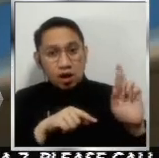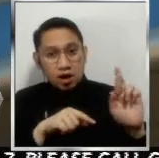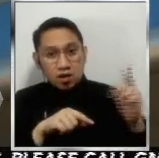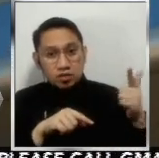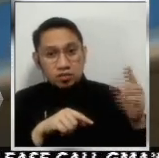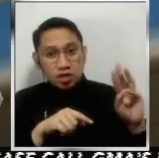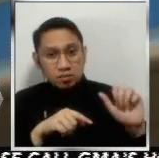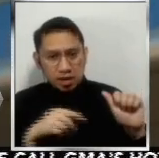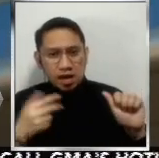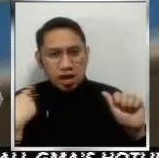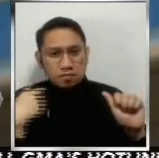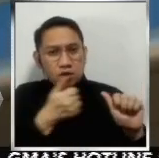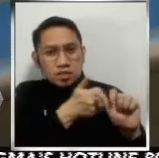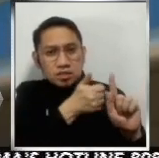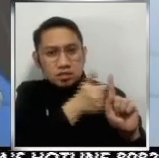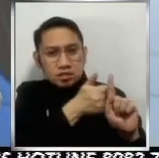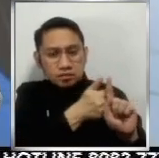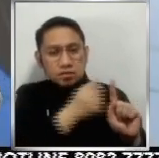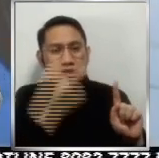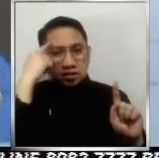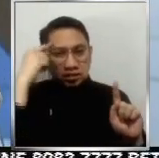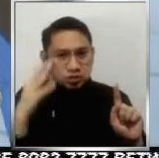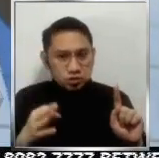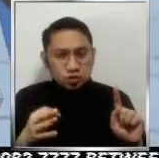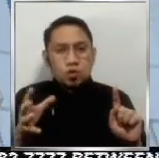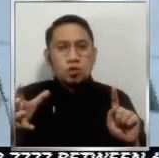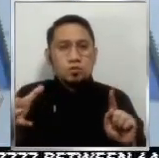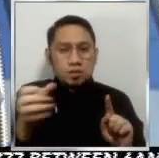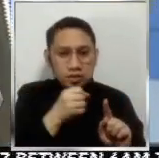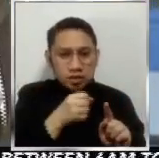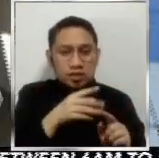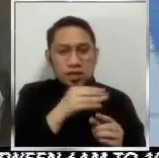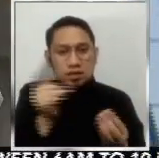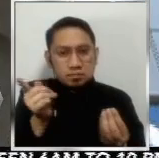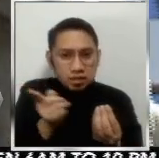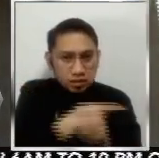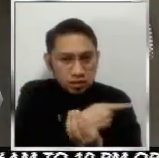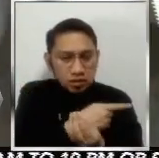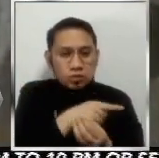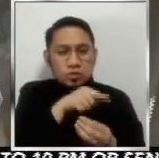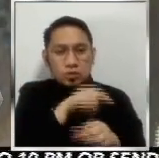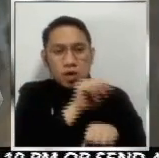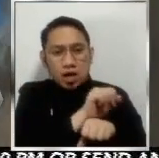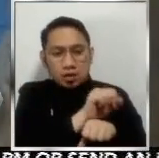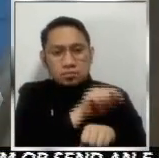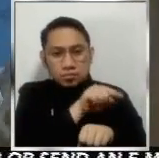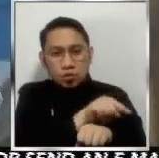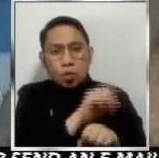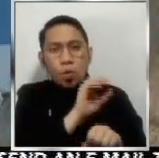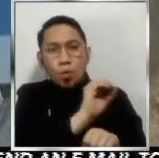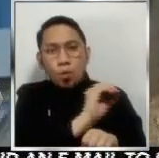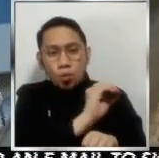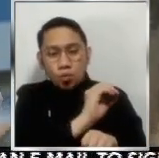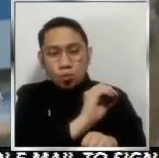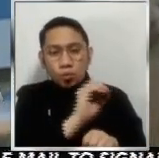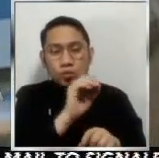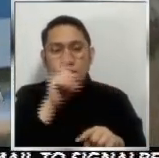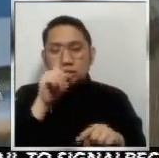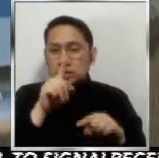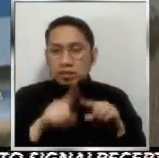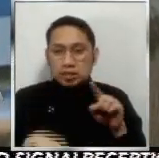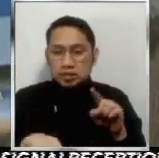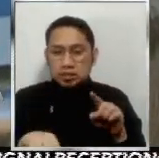pagkuha, pagdisiplina at pagtanggal sa mga empleyado nito. At dahil po dyan, hindi pwedeng masaklaw